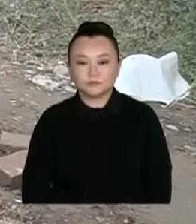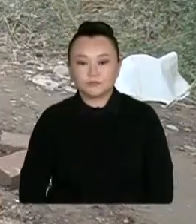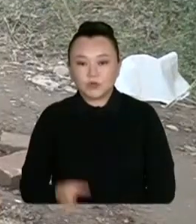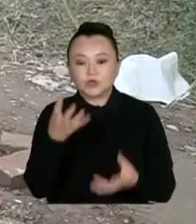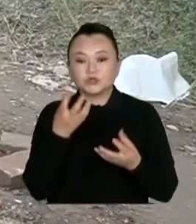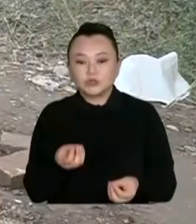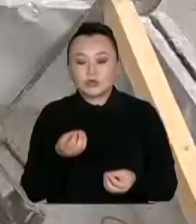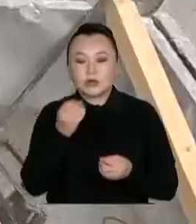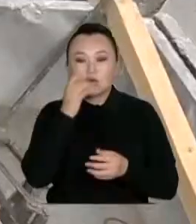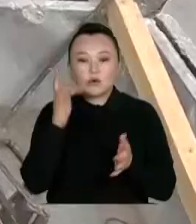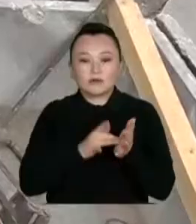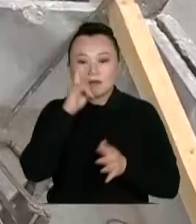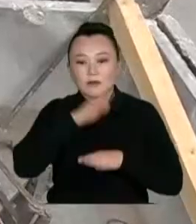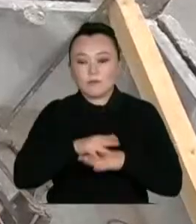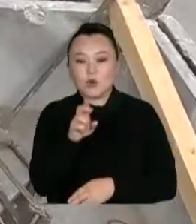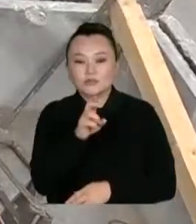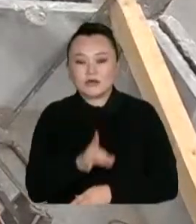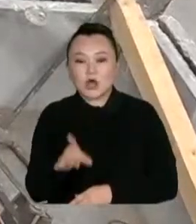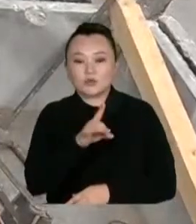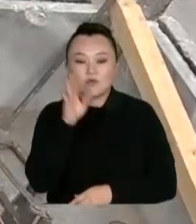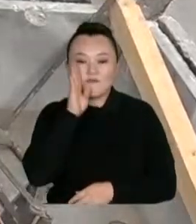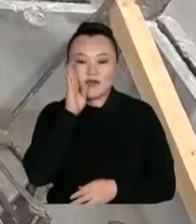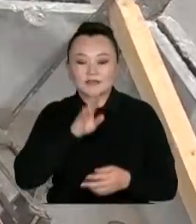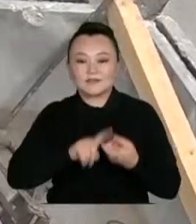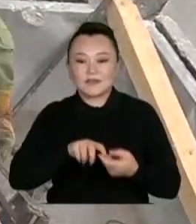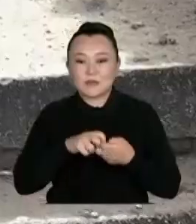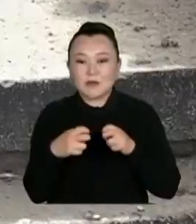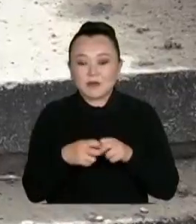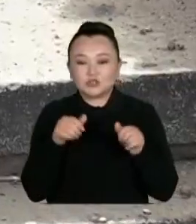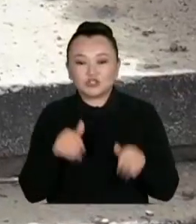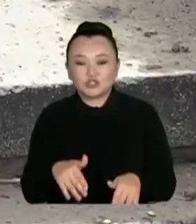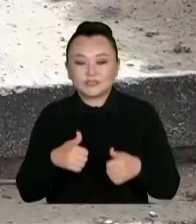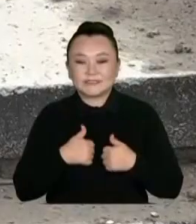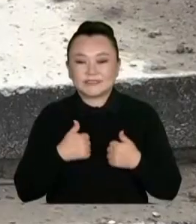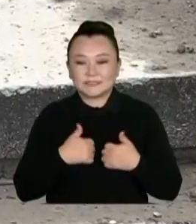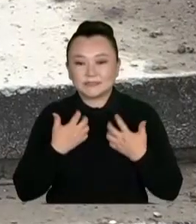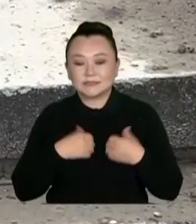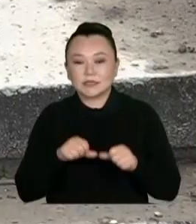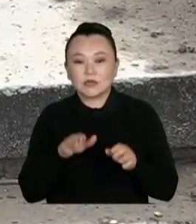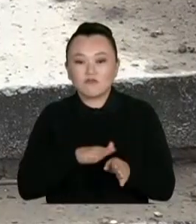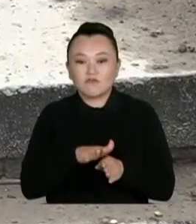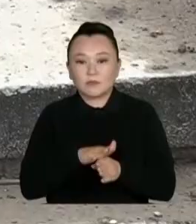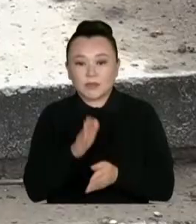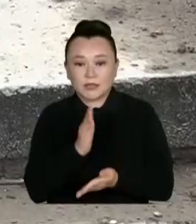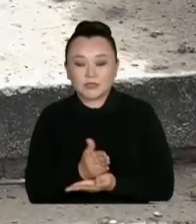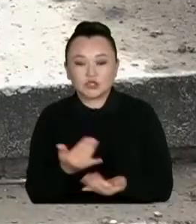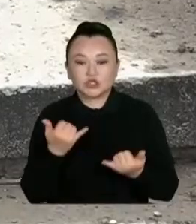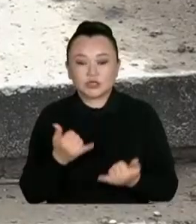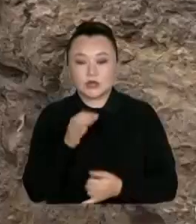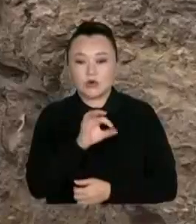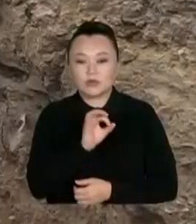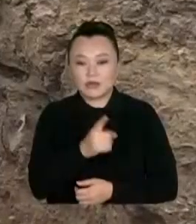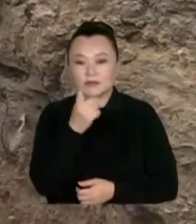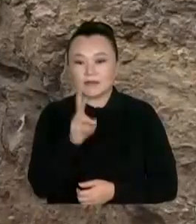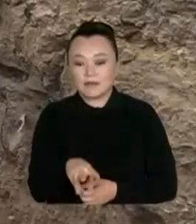Сонымен қатар қала әкімі Бостандық ауданында ауыз су мәселесін шешу қарқынды жүзеге асырылып жатқанын тілге тиек етті. Қазан айында бір шақырым